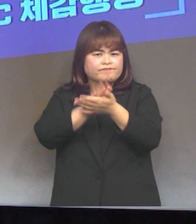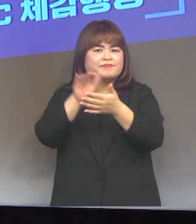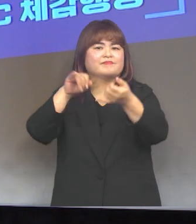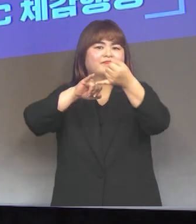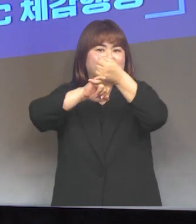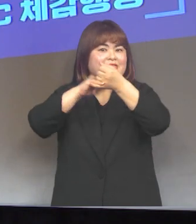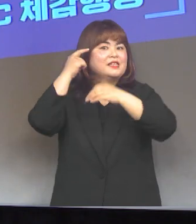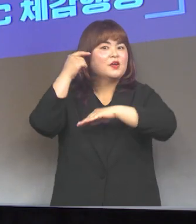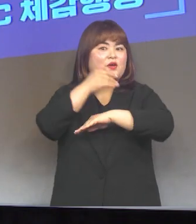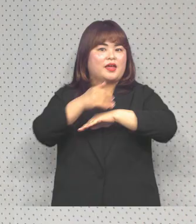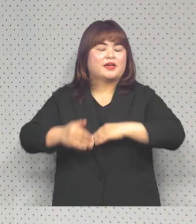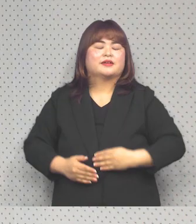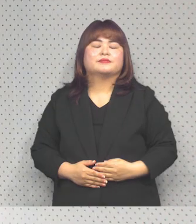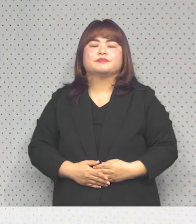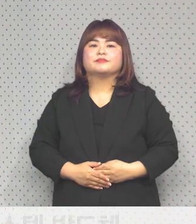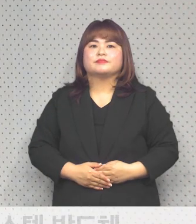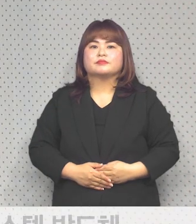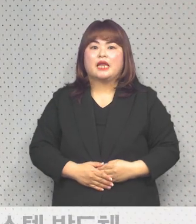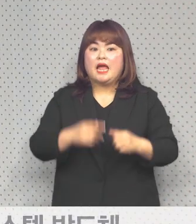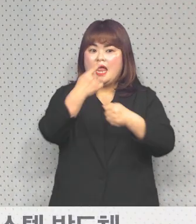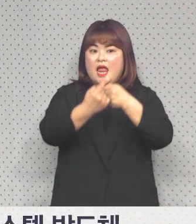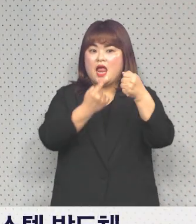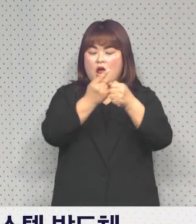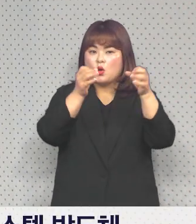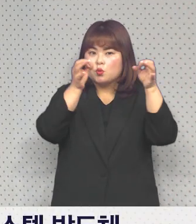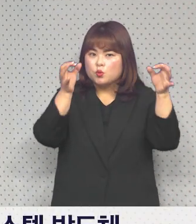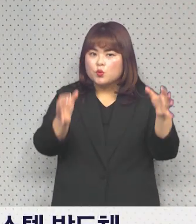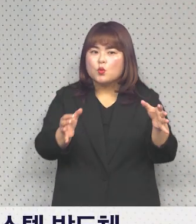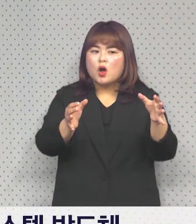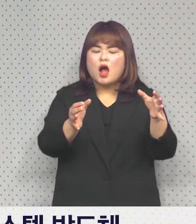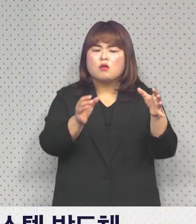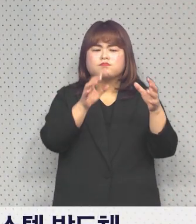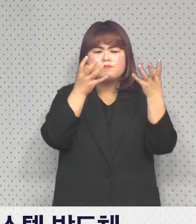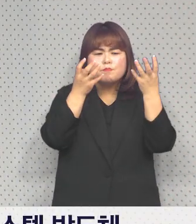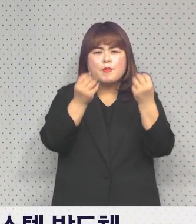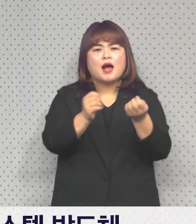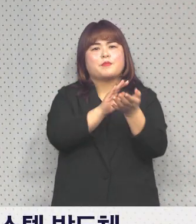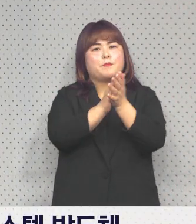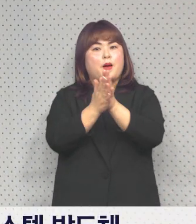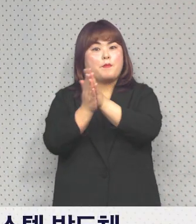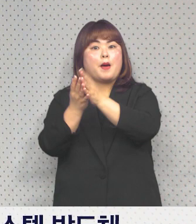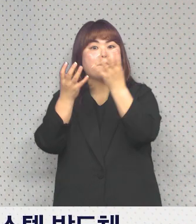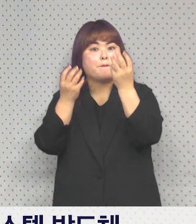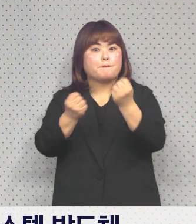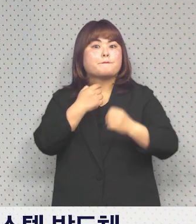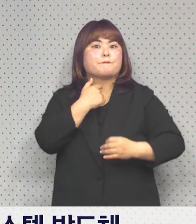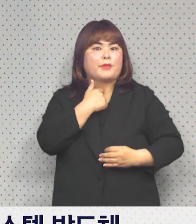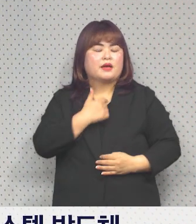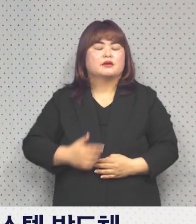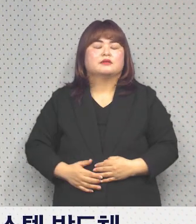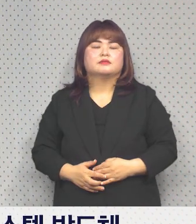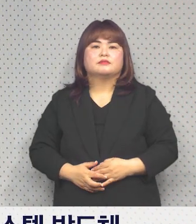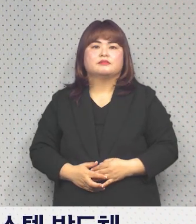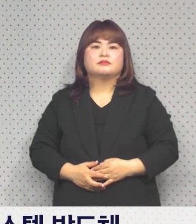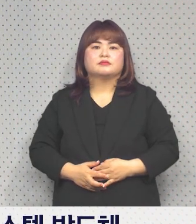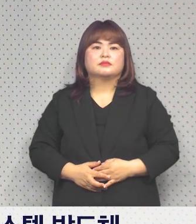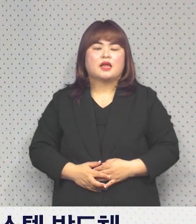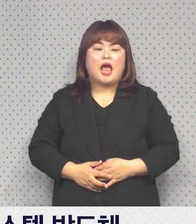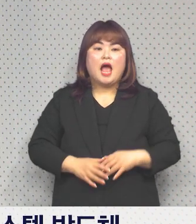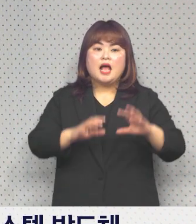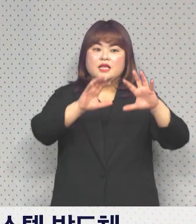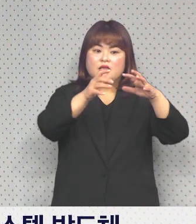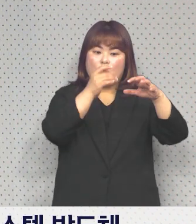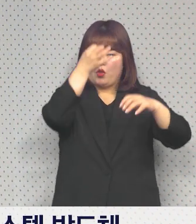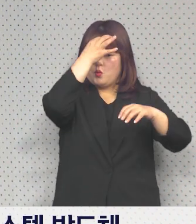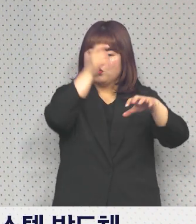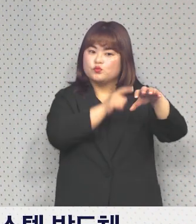것을 다짐했습니다. 지난 1년간 우리 용인에 참으로 많은 변화가 있었습니다. 첨단